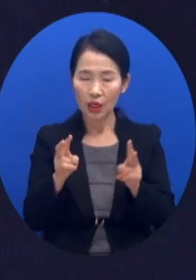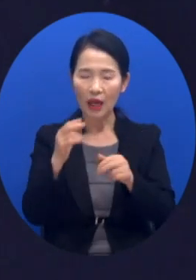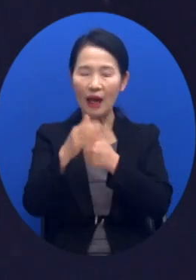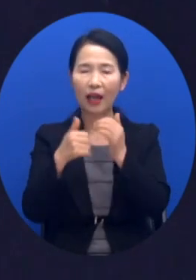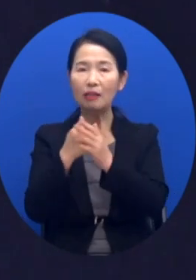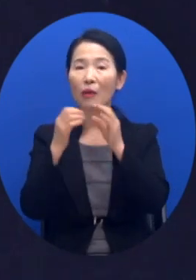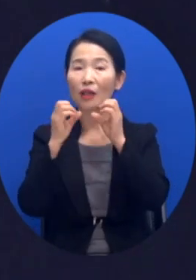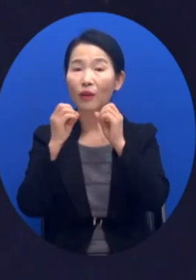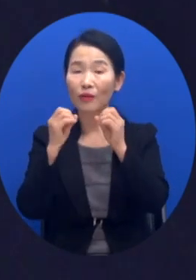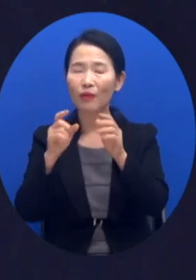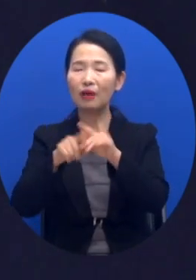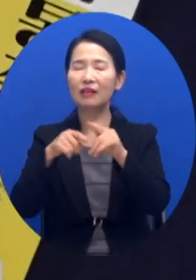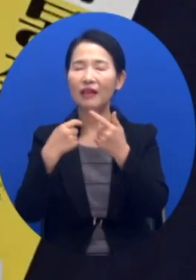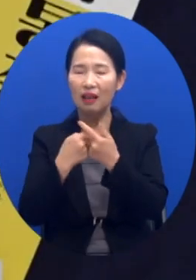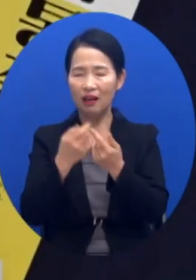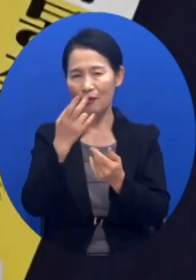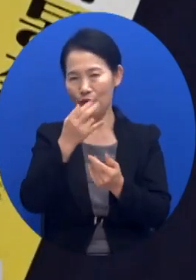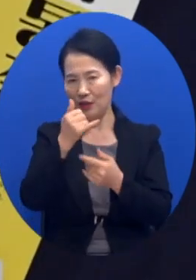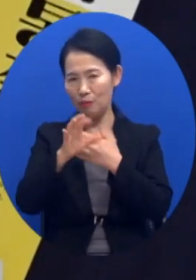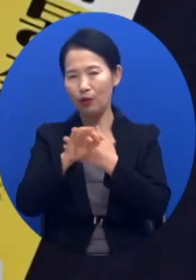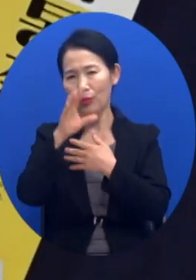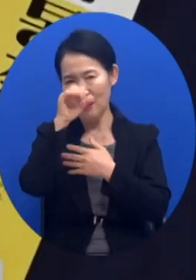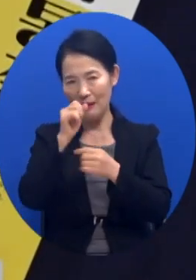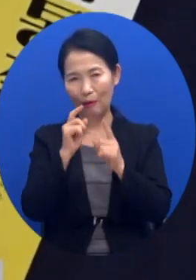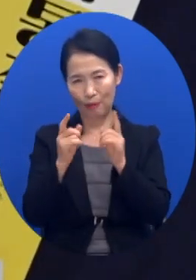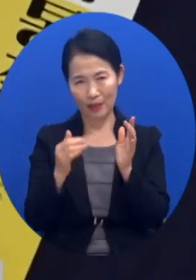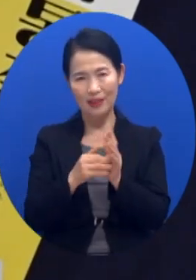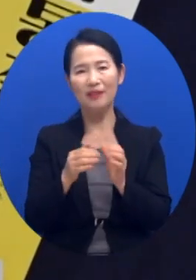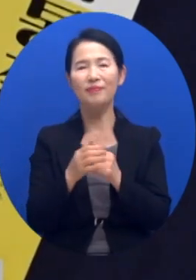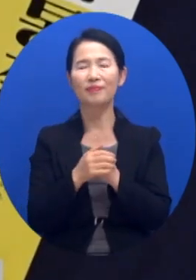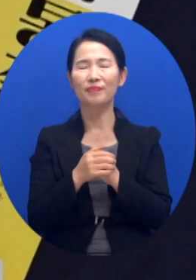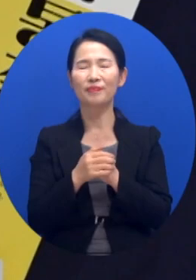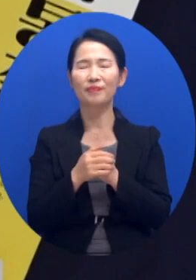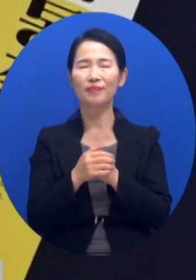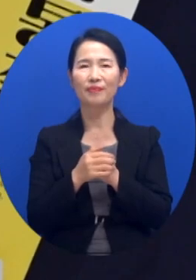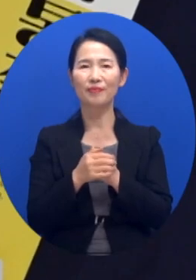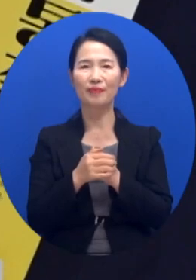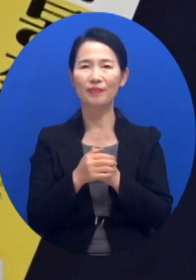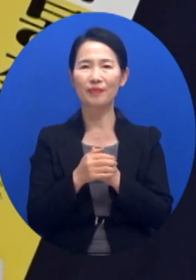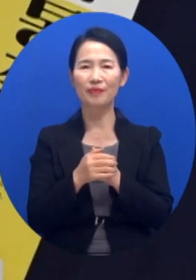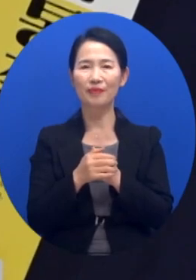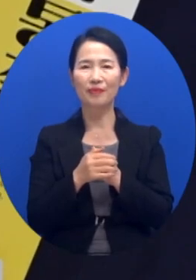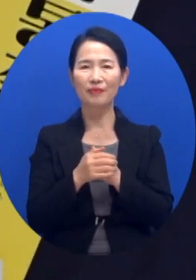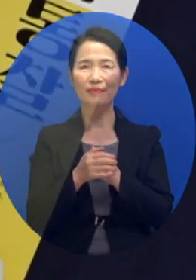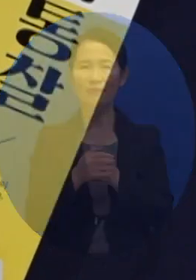이해할 수 있길 바란다고 전했습니다. CTS 뉴스 이한승입니다.